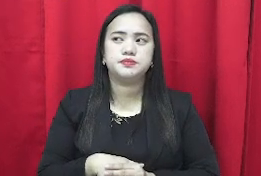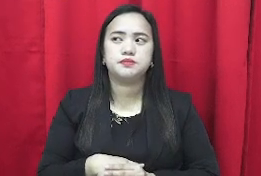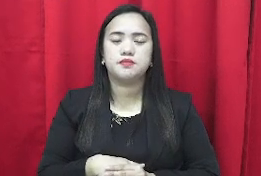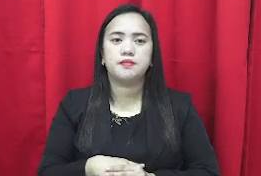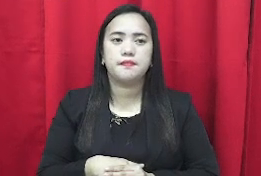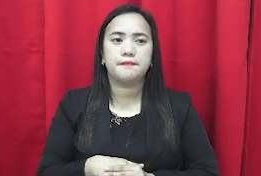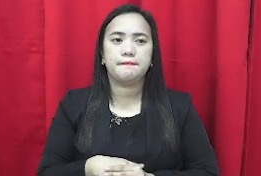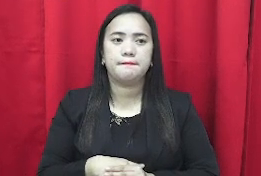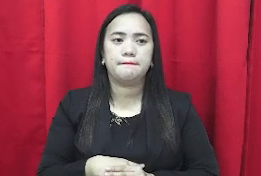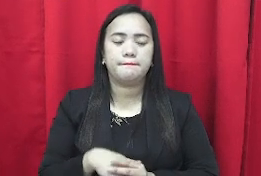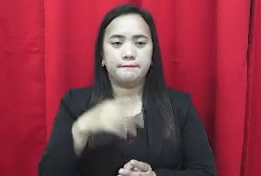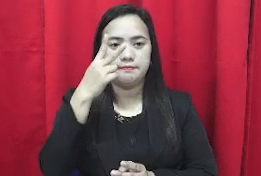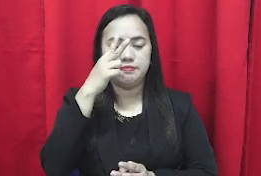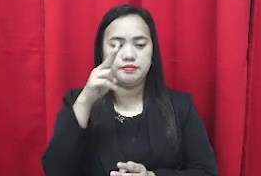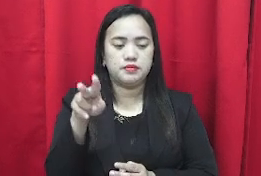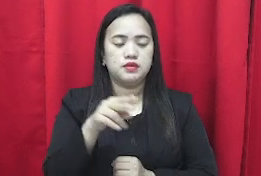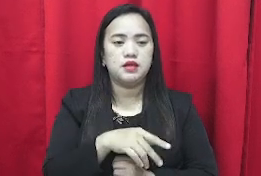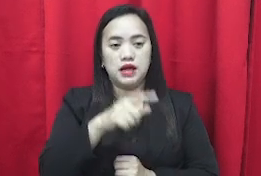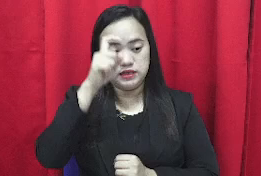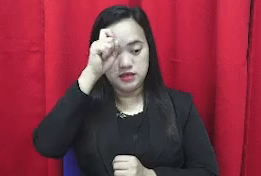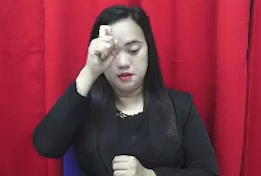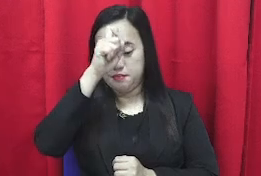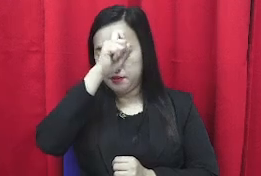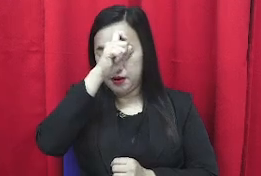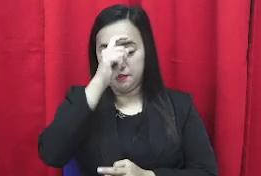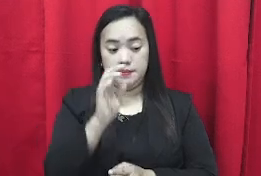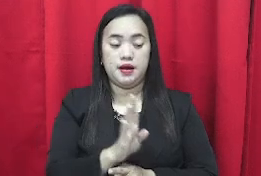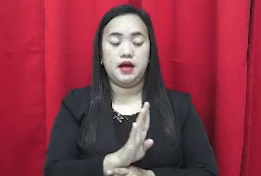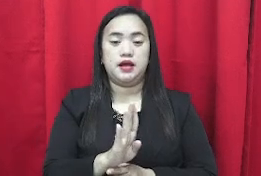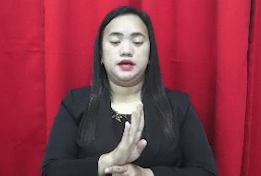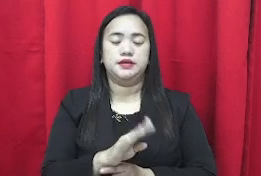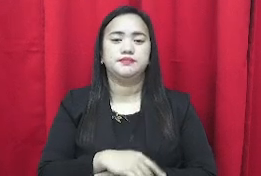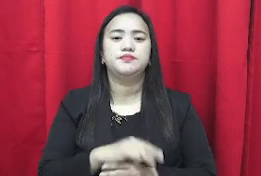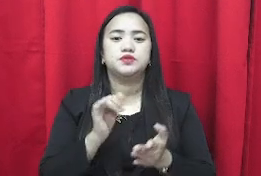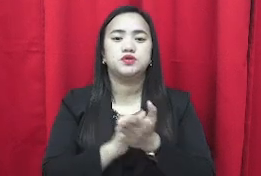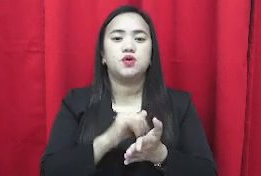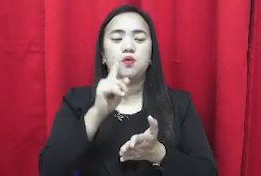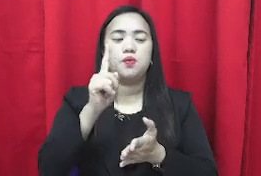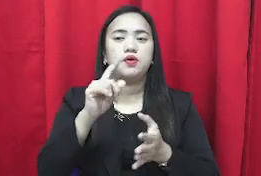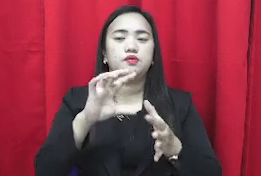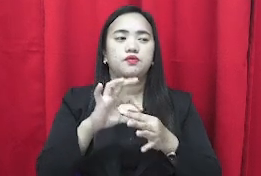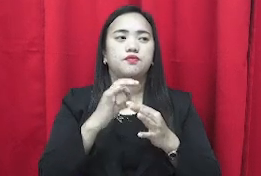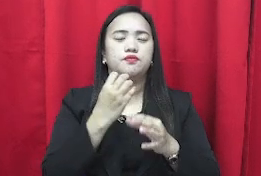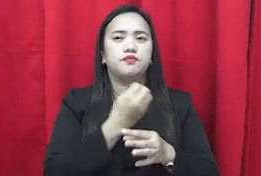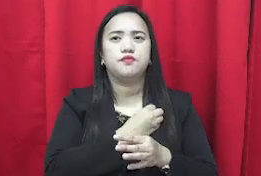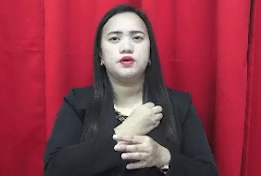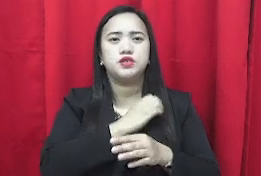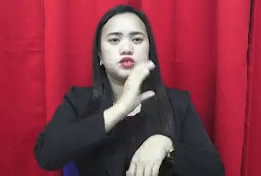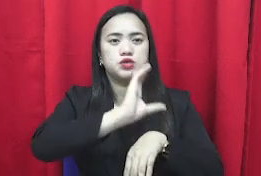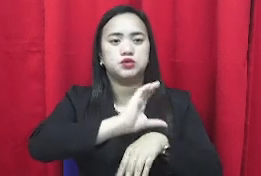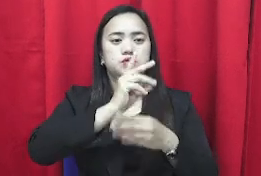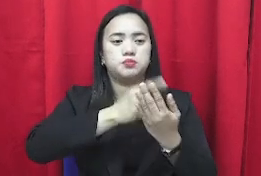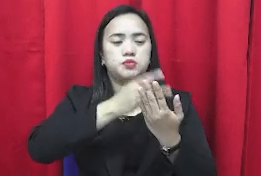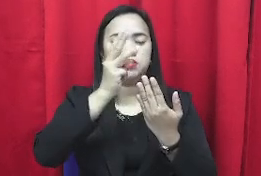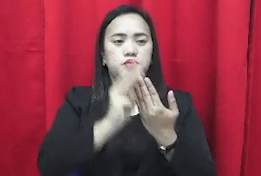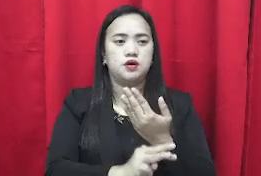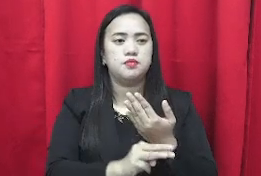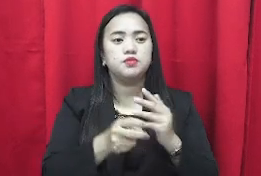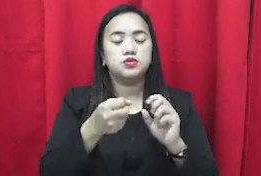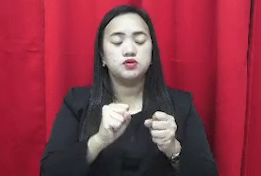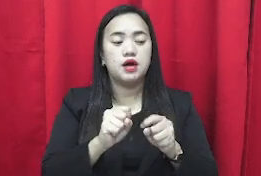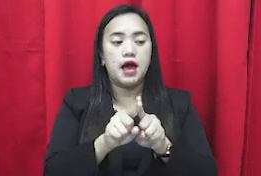doon sa tinatawag nating summer balikatan na which is isa sa programa ng ating simbahan at bilang tatay